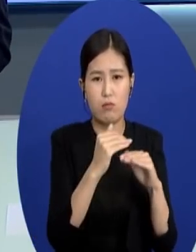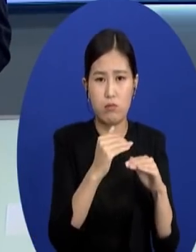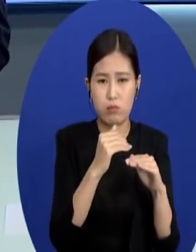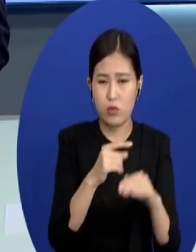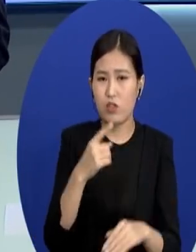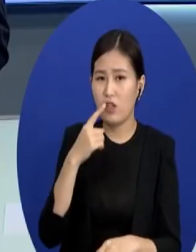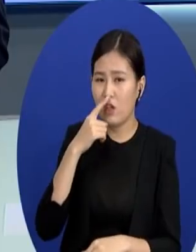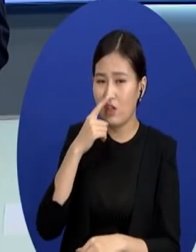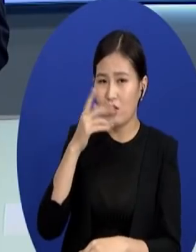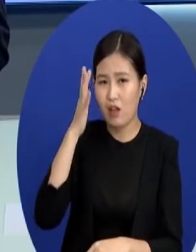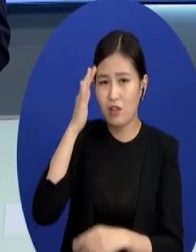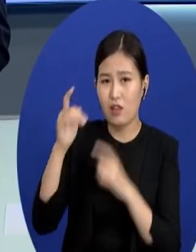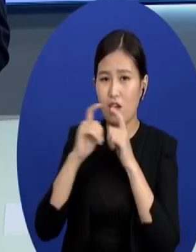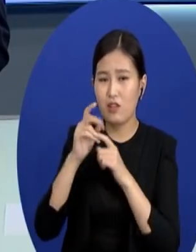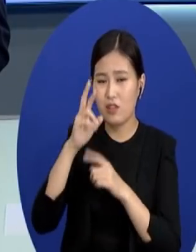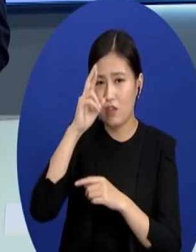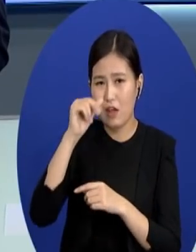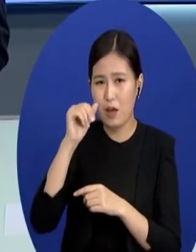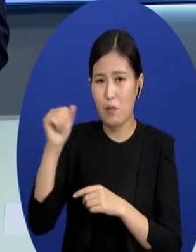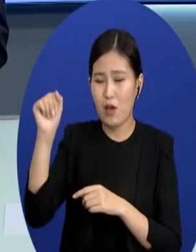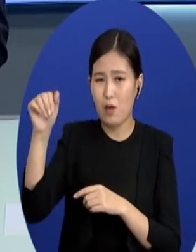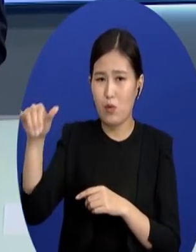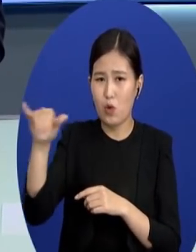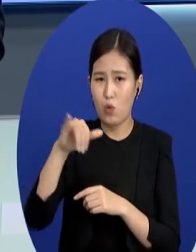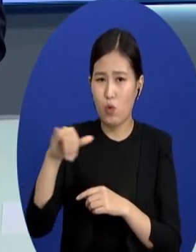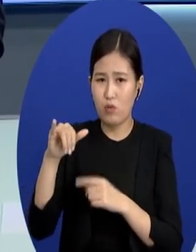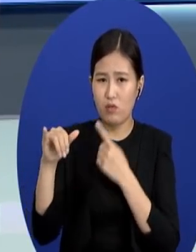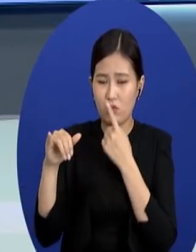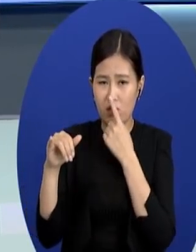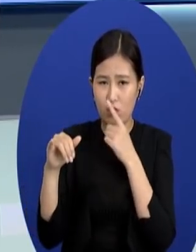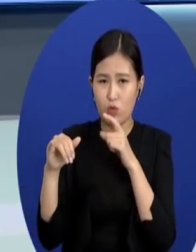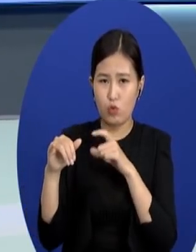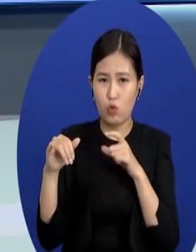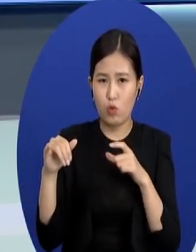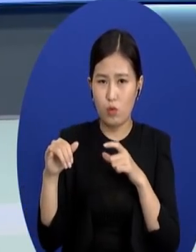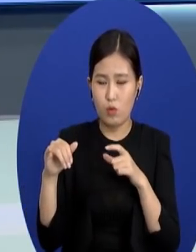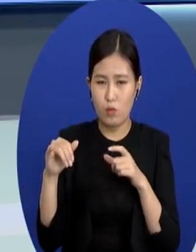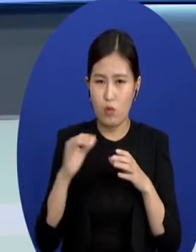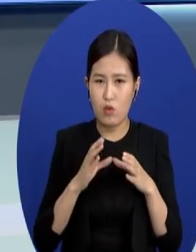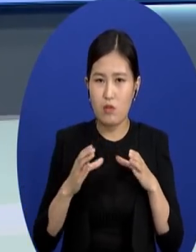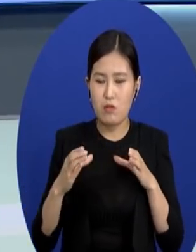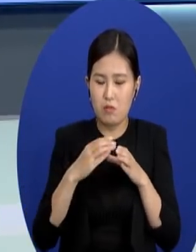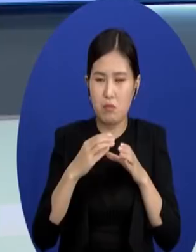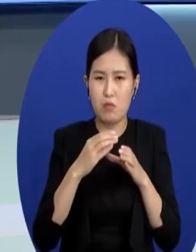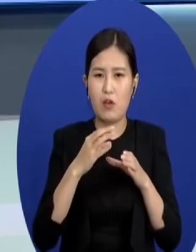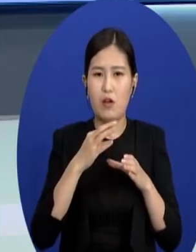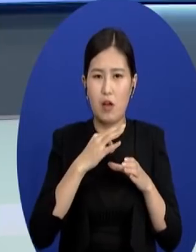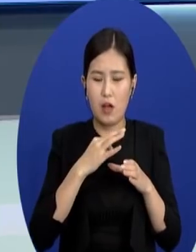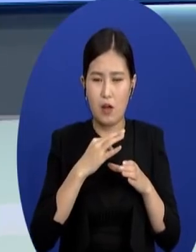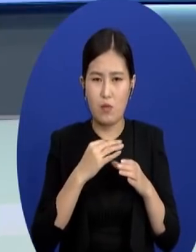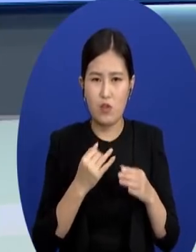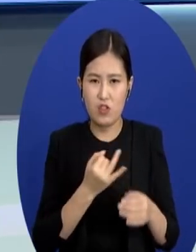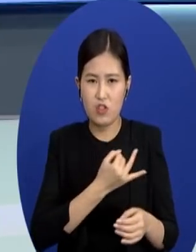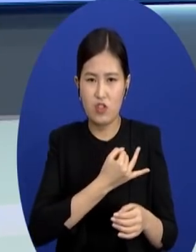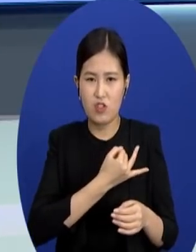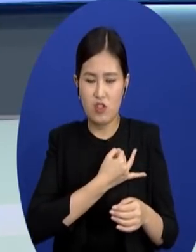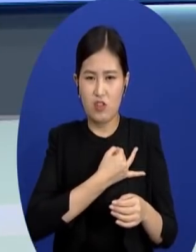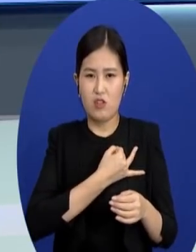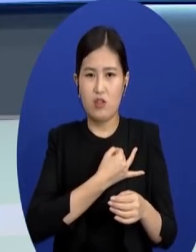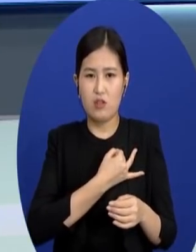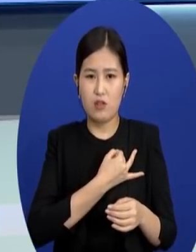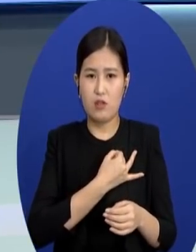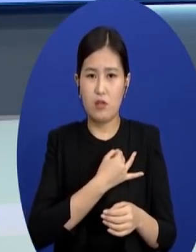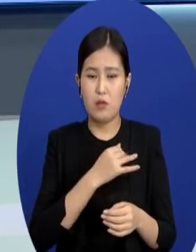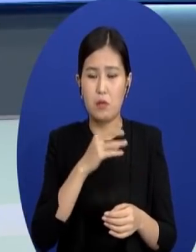гадаад харилцааны яам Америкийн энэхүү алхам Хятадын ард түмнийг илүү нэгдмэл коммунист намдан итгэх итгэлийг улам бэхжүүлэхэд түлхэц зөвч ирсэн